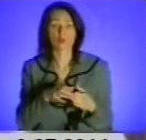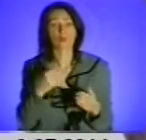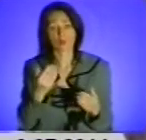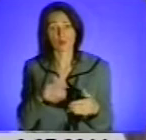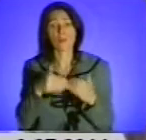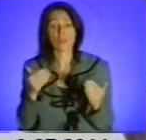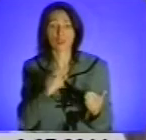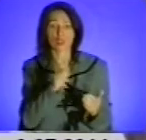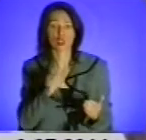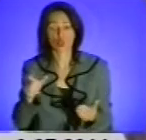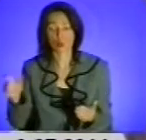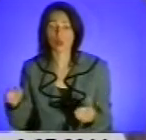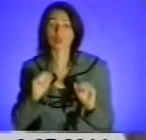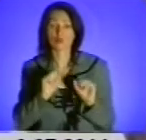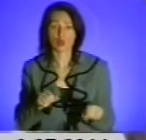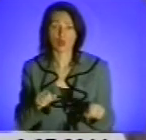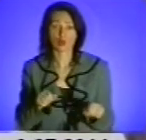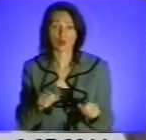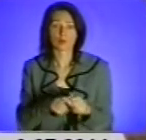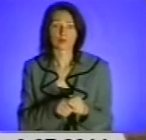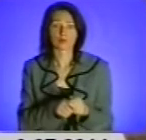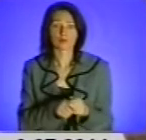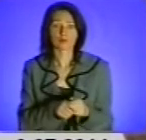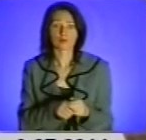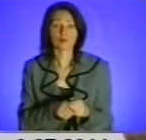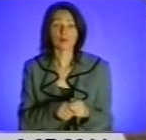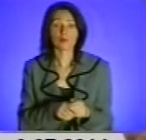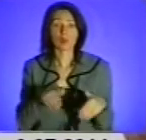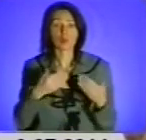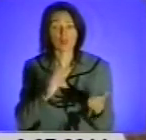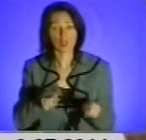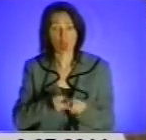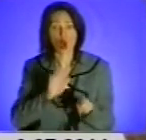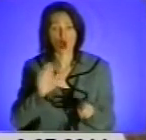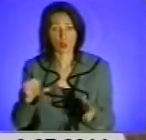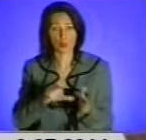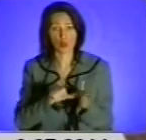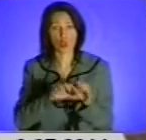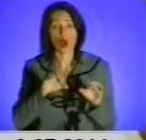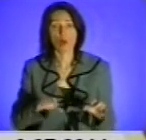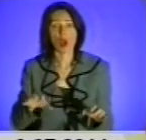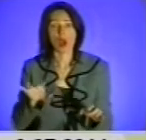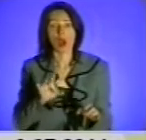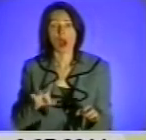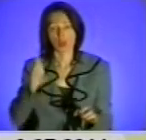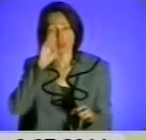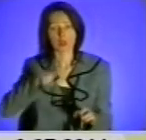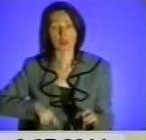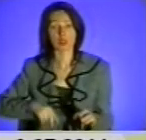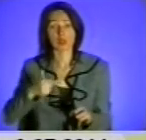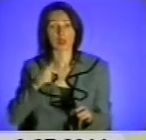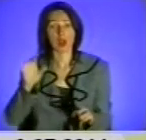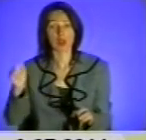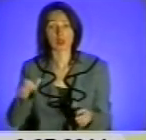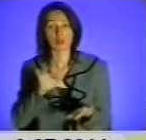з владою органів місцевого самоврядування. На представленні також були присутні голова Борщівської райдержадміністрації Ярослав Галяс, міський